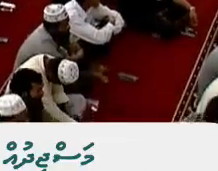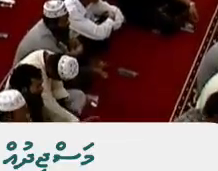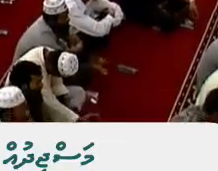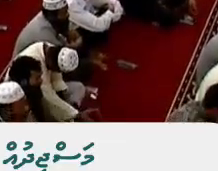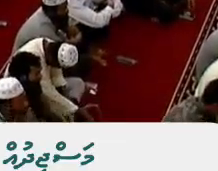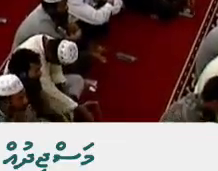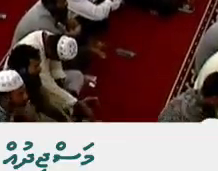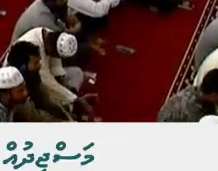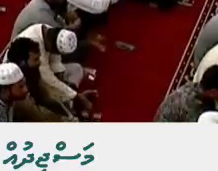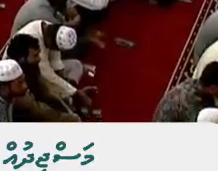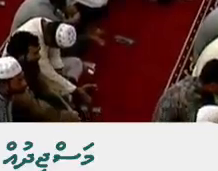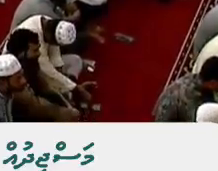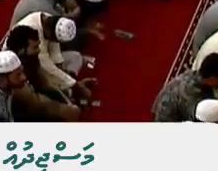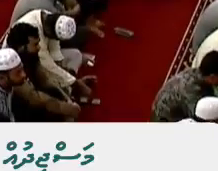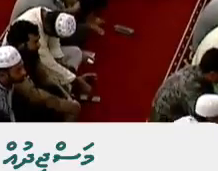أكبر.